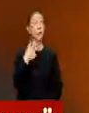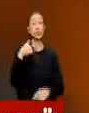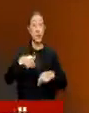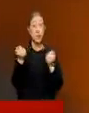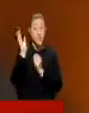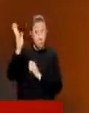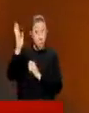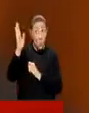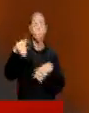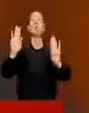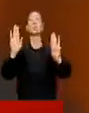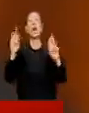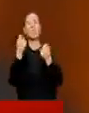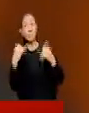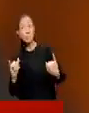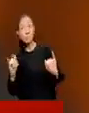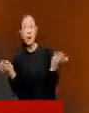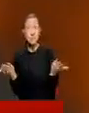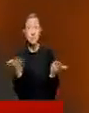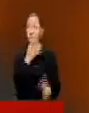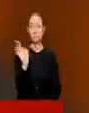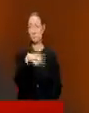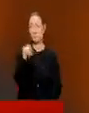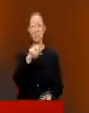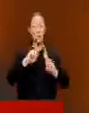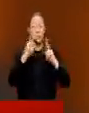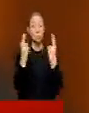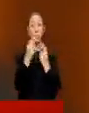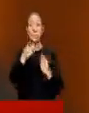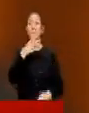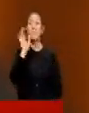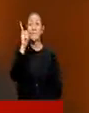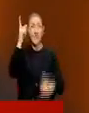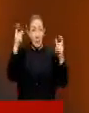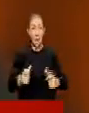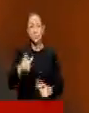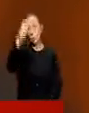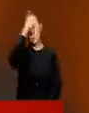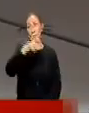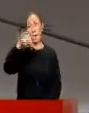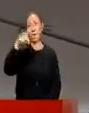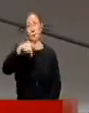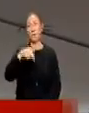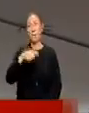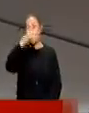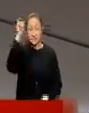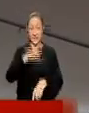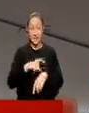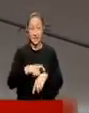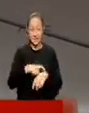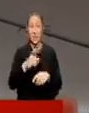şu anda işe mi gidiyorum yoksa işten mi dönüyorum bilemezsiniz Dünya üzerinde bunu bilemeyeceğiniz tek ülke Türkiye yaz saati